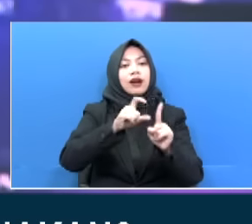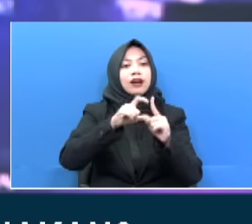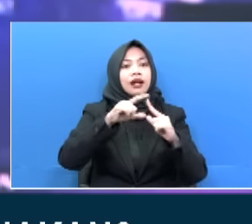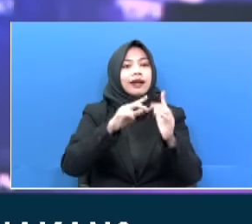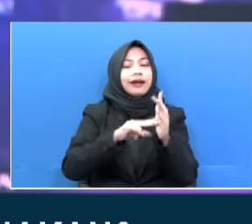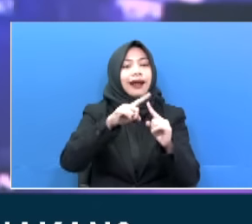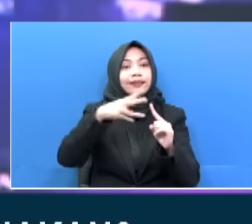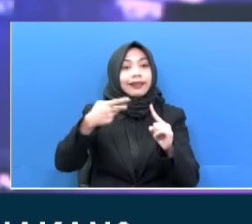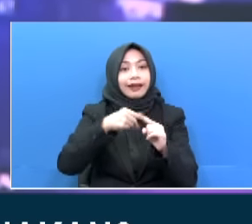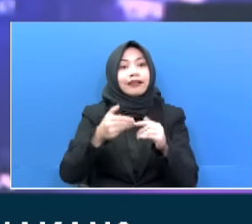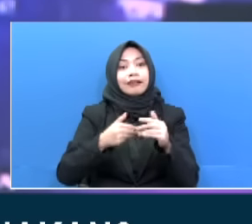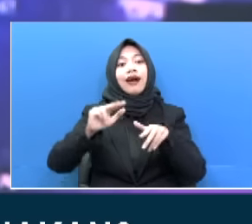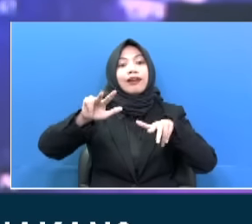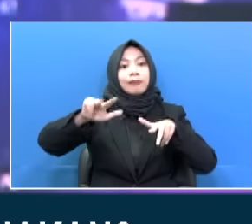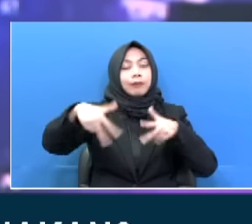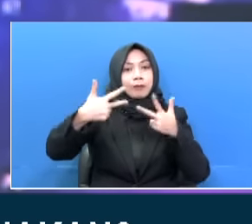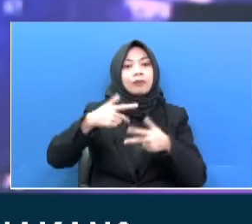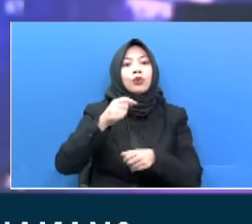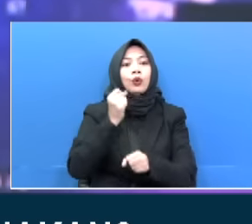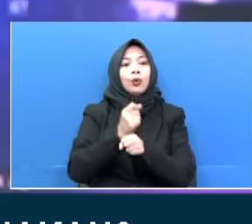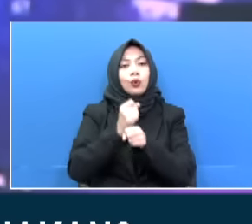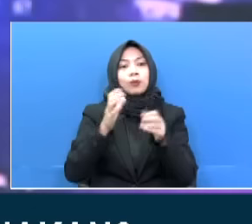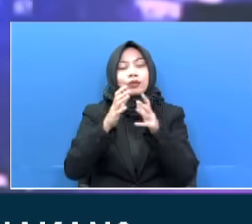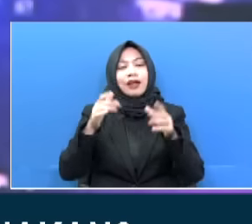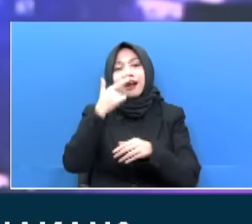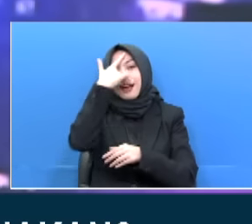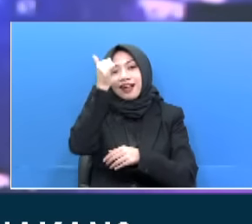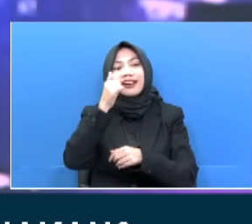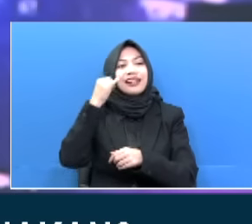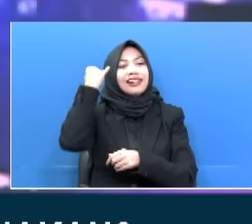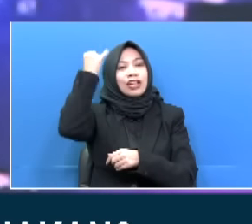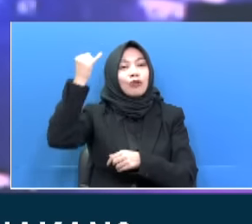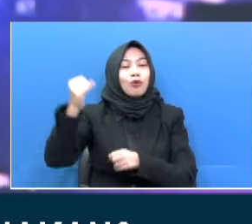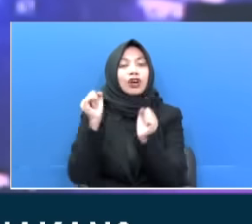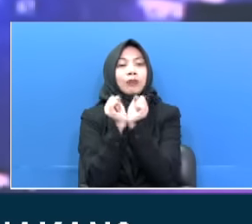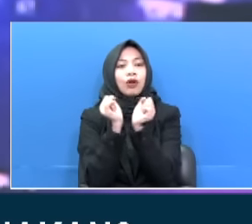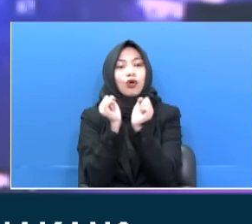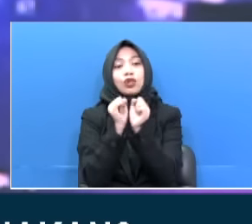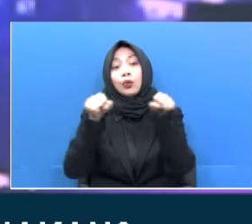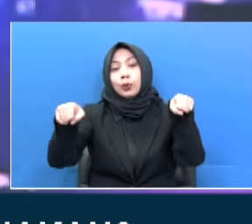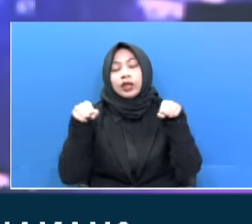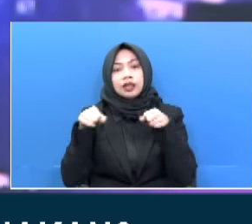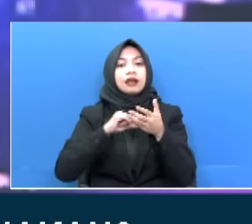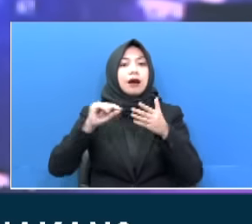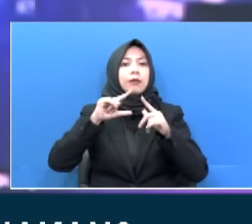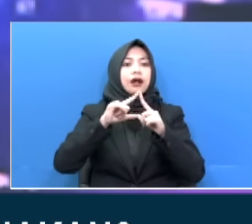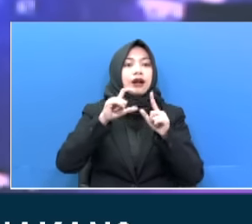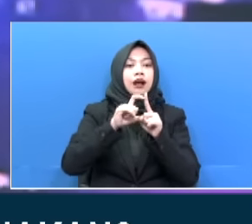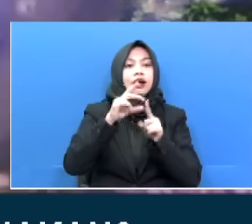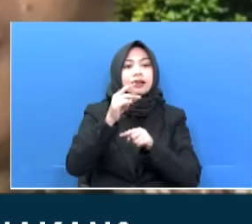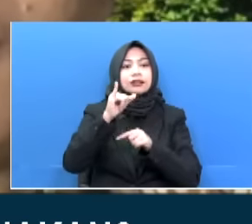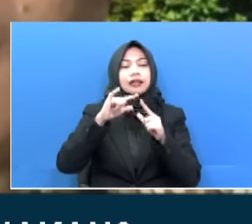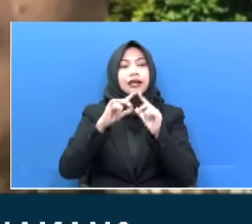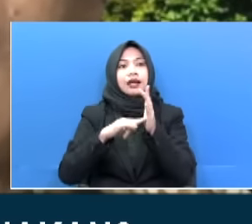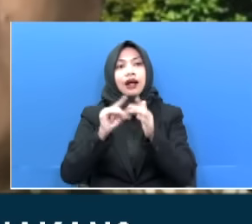tiasmara sudah bergabung bersama kami di Kompas malam saudara guru besar kriminolog Universitas Indonesia Adrianus meyala Selamat malam